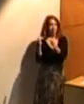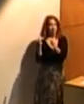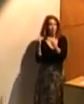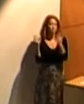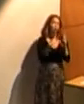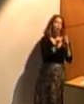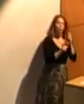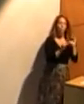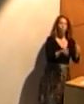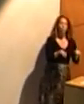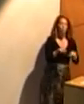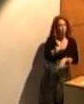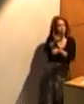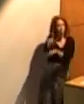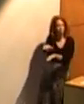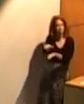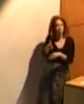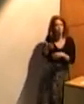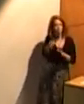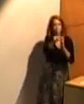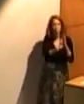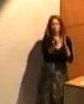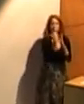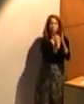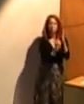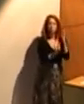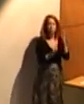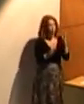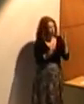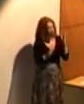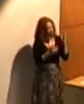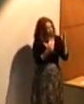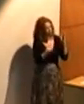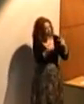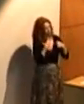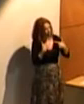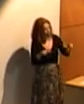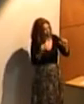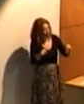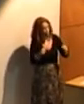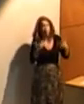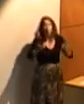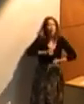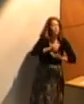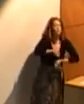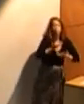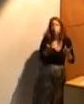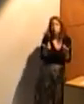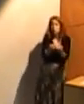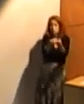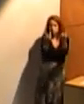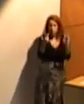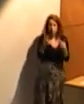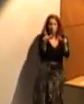loi je peux avoir une loi qui m'oblige à me sentir libre ou en tout cas avoir une liberté de parole d'expression pour par exemple